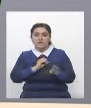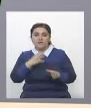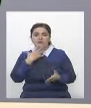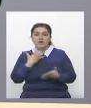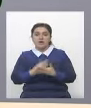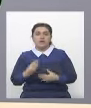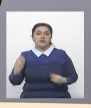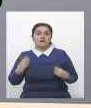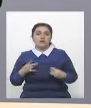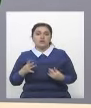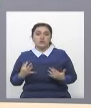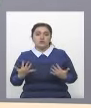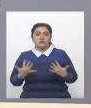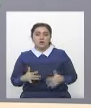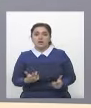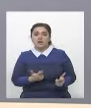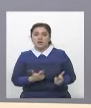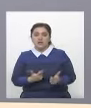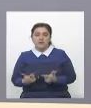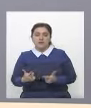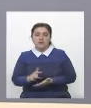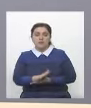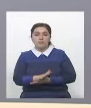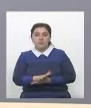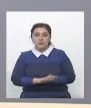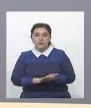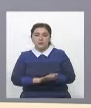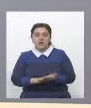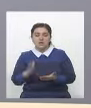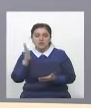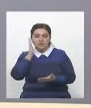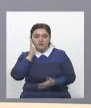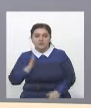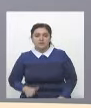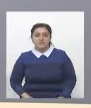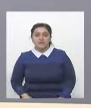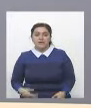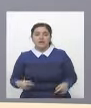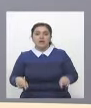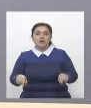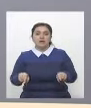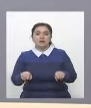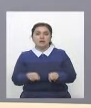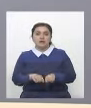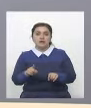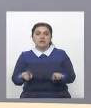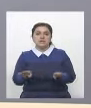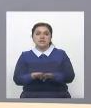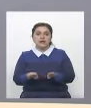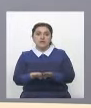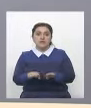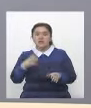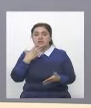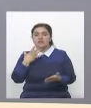своего наряда, но уже готовится к продолжительному сну. Таким образом, он